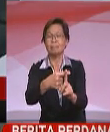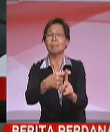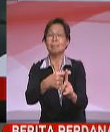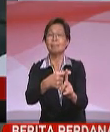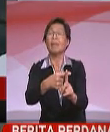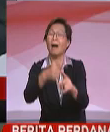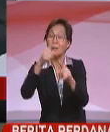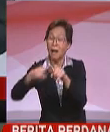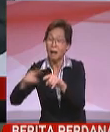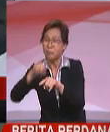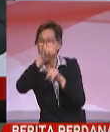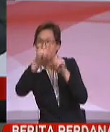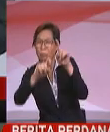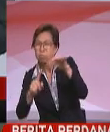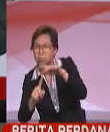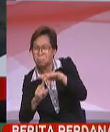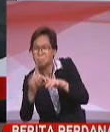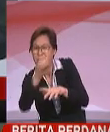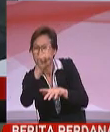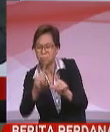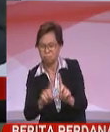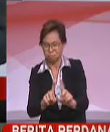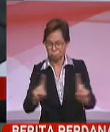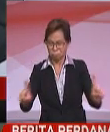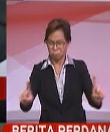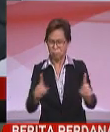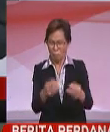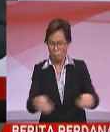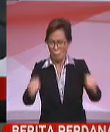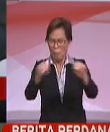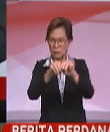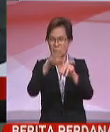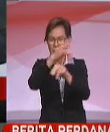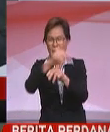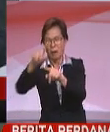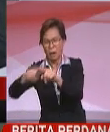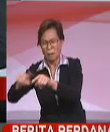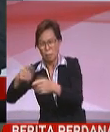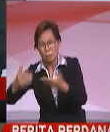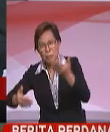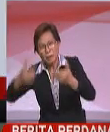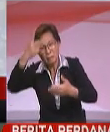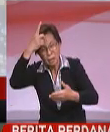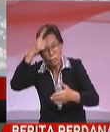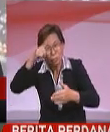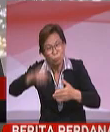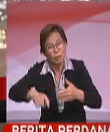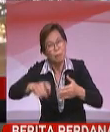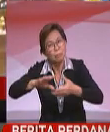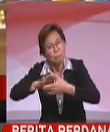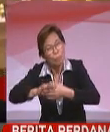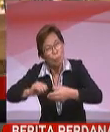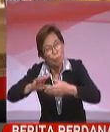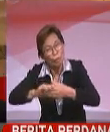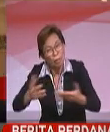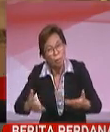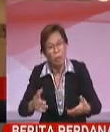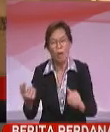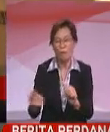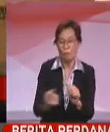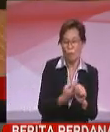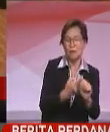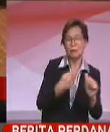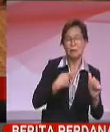namun pelbagai persoalan timbul berkenaan penjarakan di masjid dan sebagainya. Mungkin Datuk boleh komen tentang ini. Pertama sekali, kita